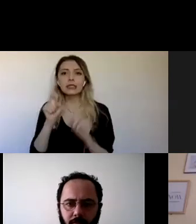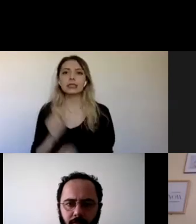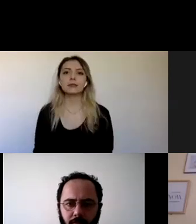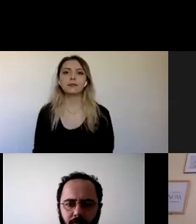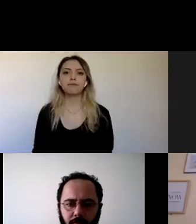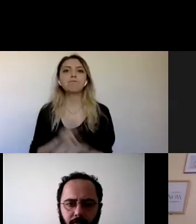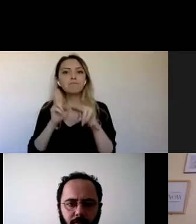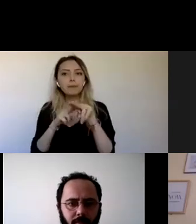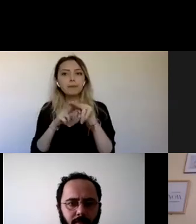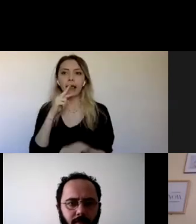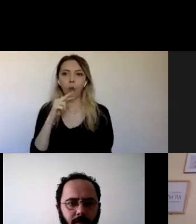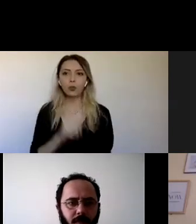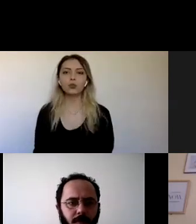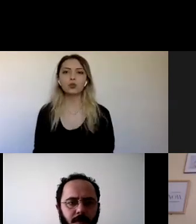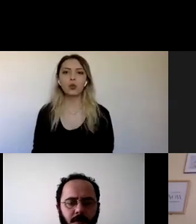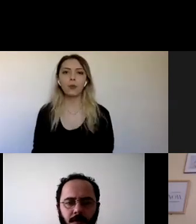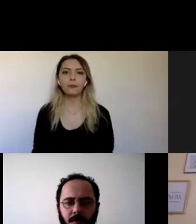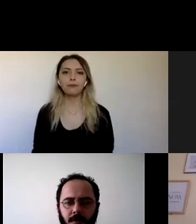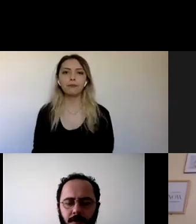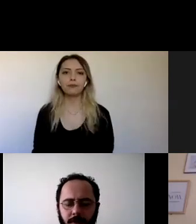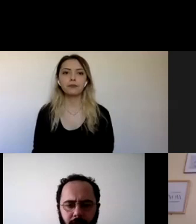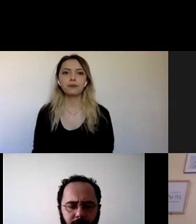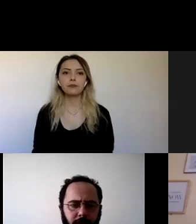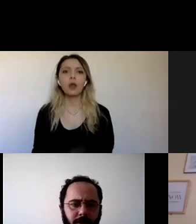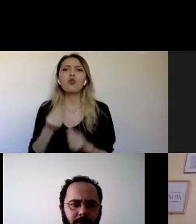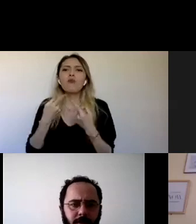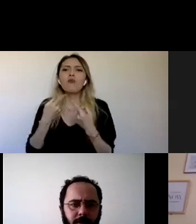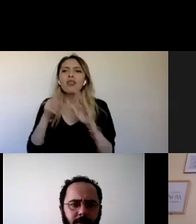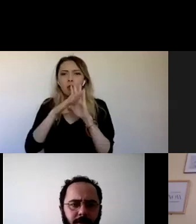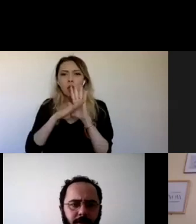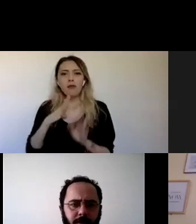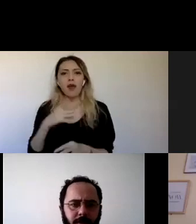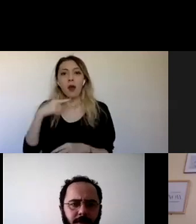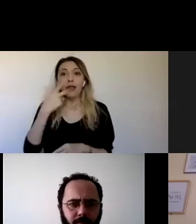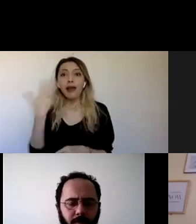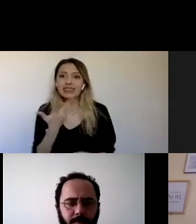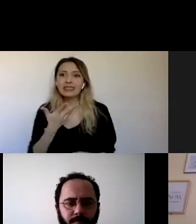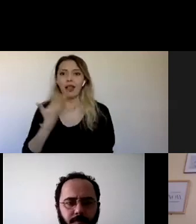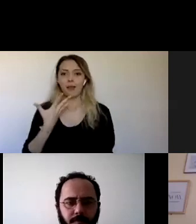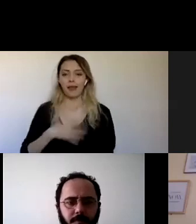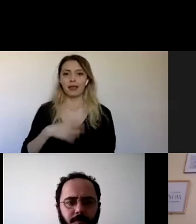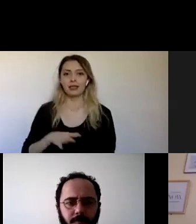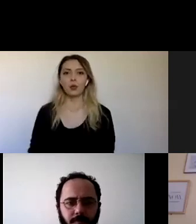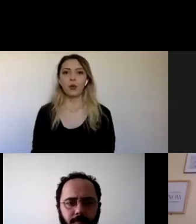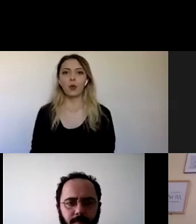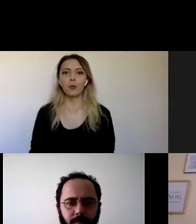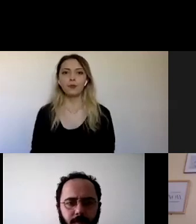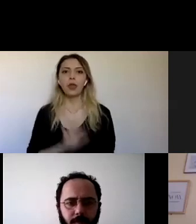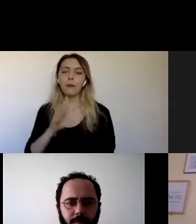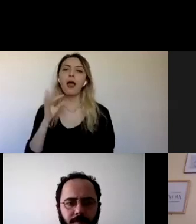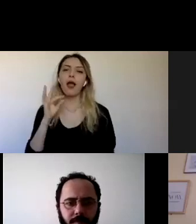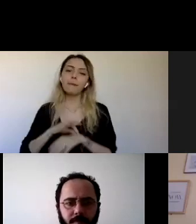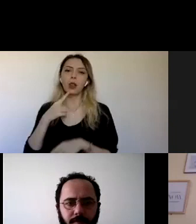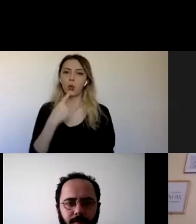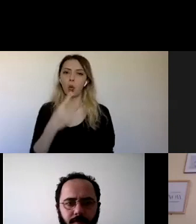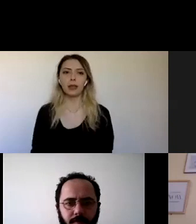biraz hızlı gitmeye çalışıyorum çünkü anlatacak çok araç olduğu için çok şey yapmamaya çalışıyorum ayrıntıya. Ama mesela